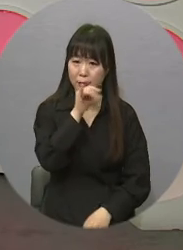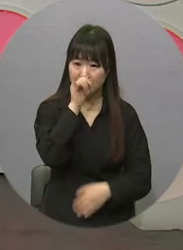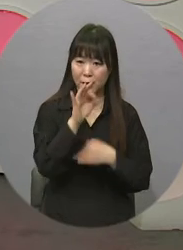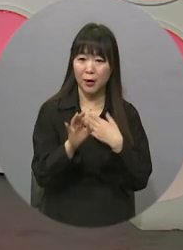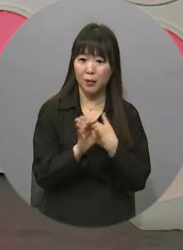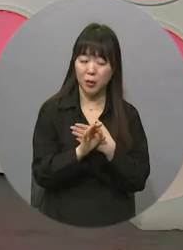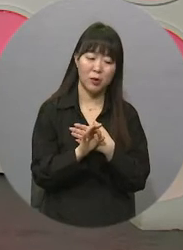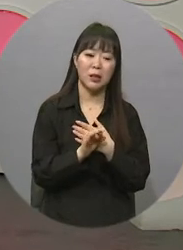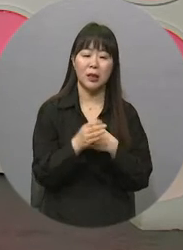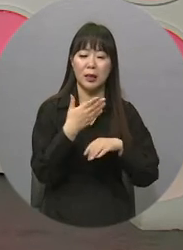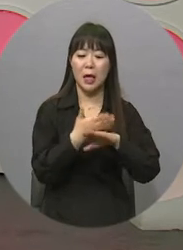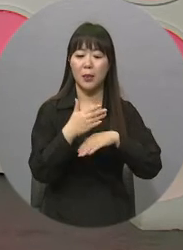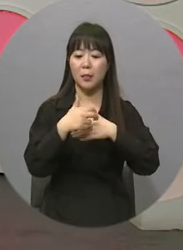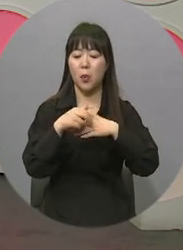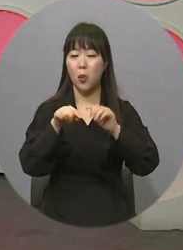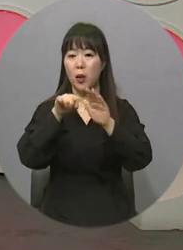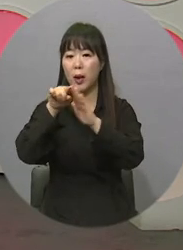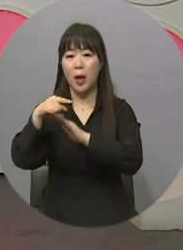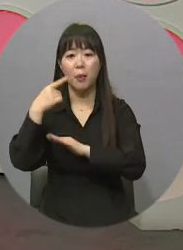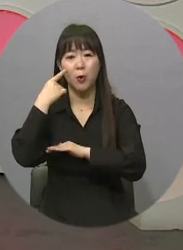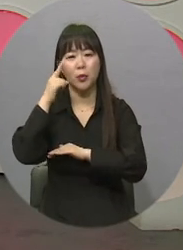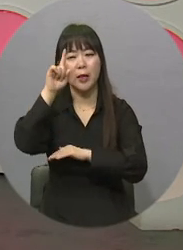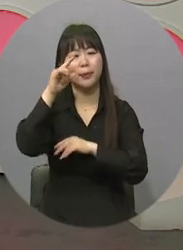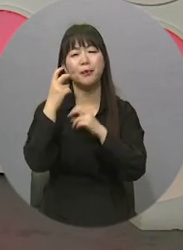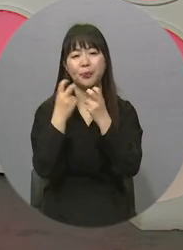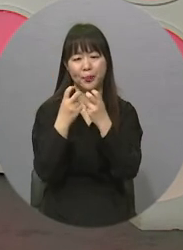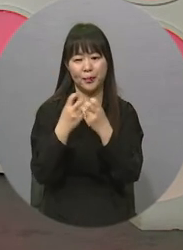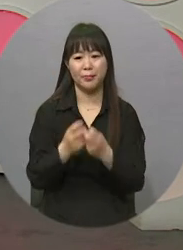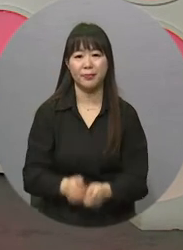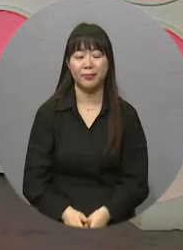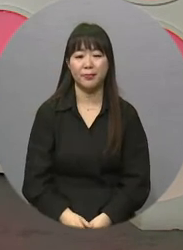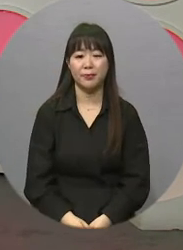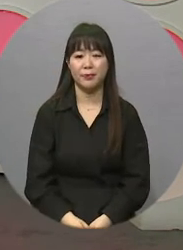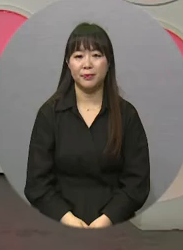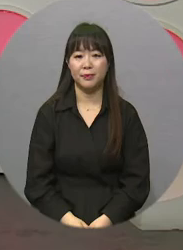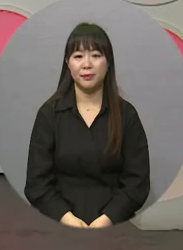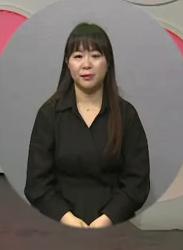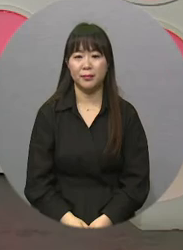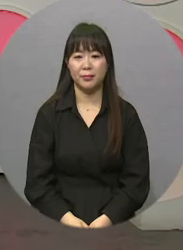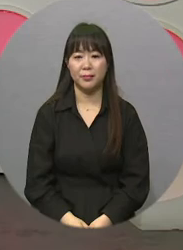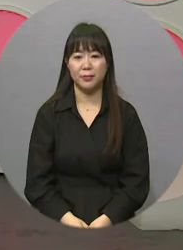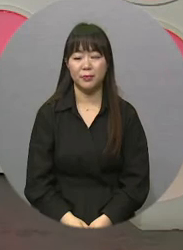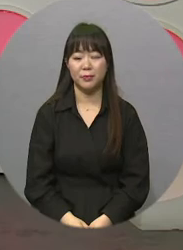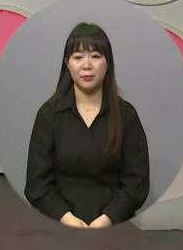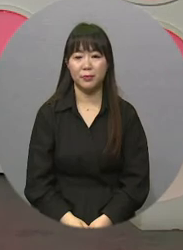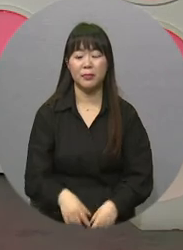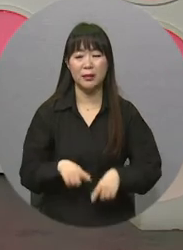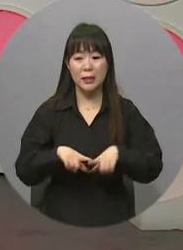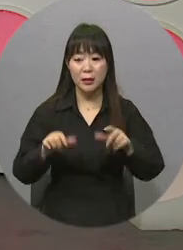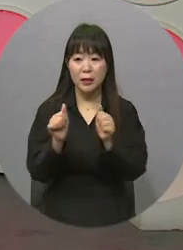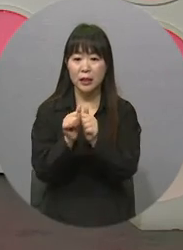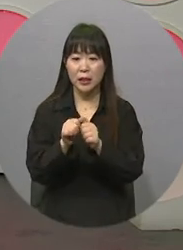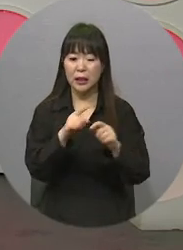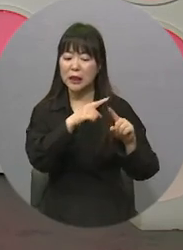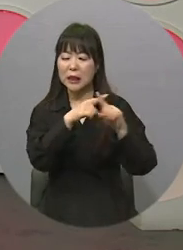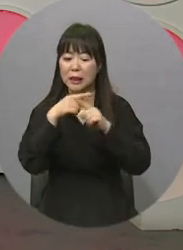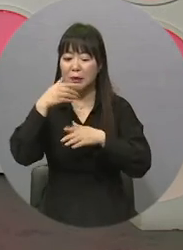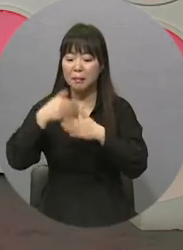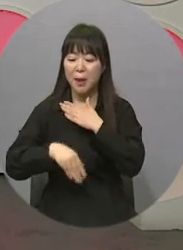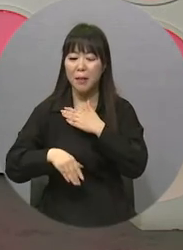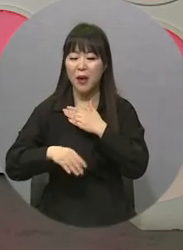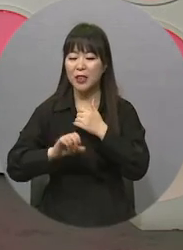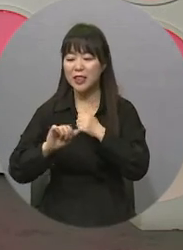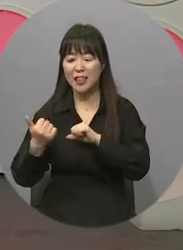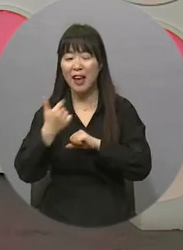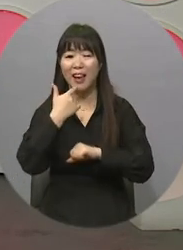그러면 좀 이렇게 여러 군데 가보는 것도 방법이 아닐까 생각이 드네요. 그래요. 저도요. 우리가 이제 보통 남자들은 의리 빼면 시체 막 이런